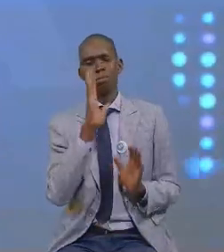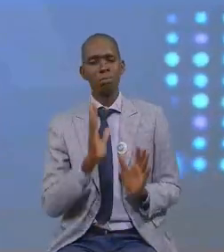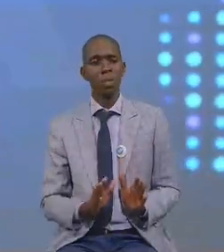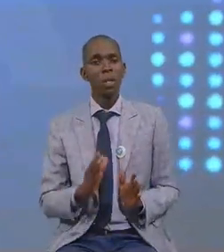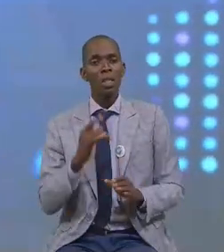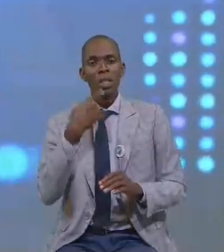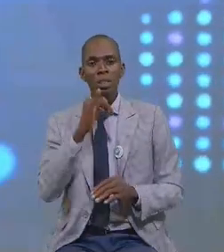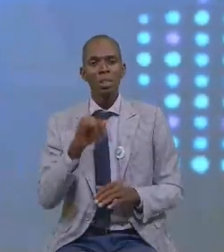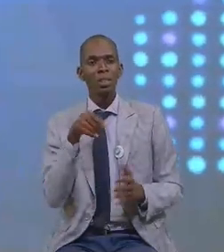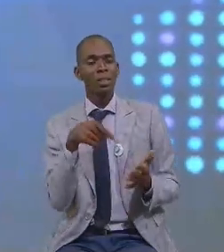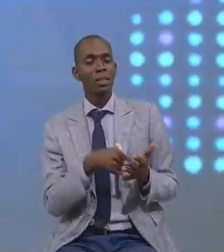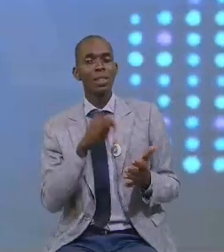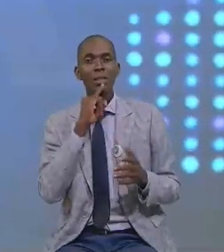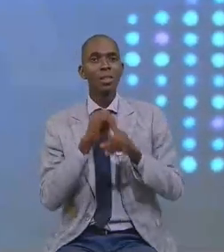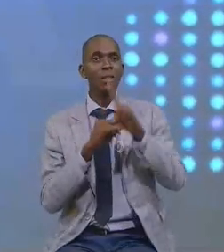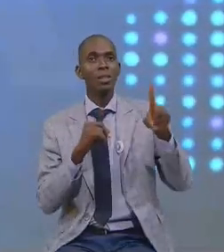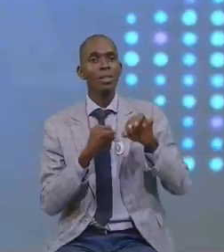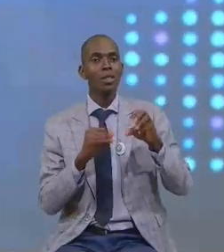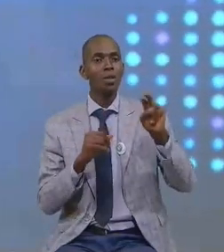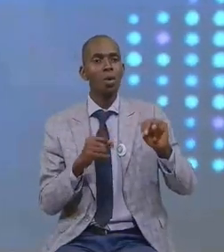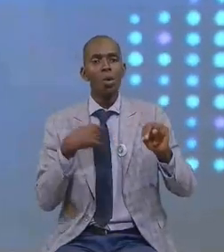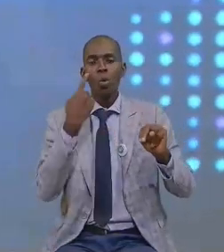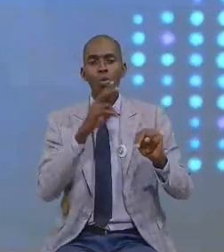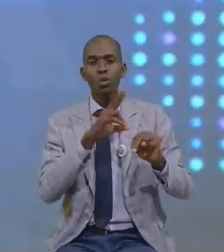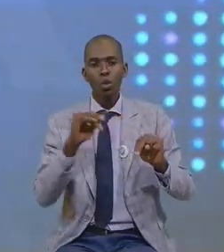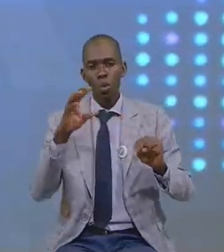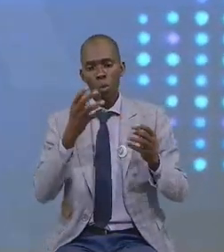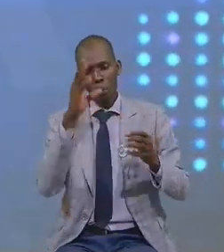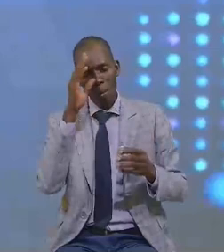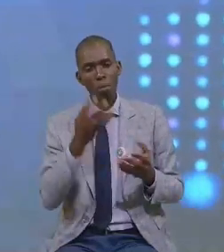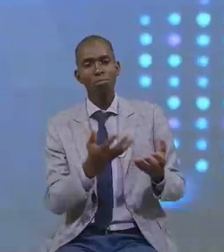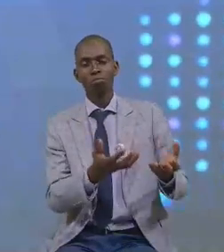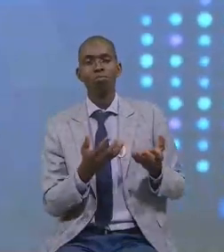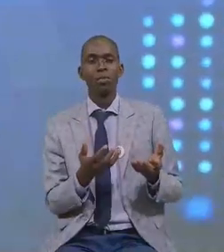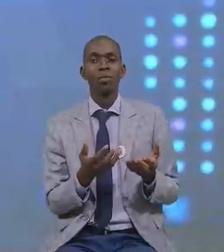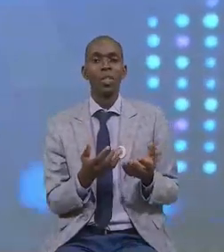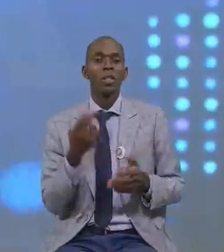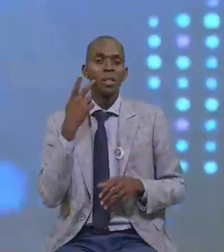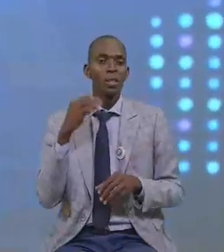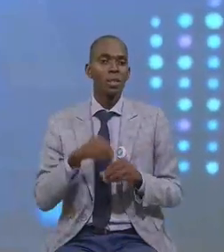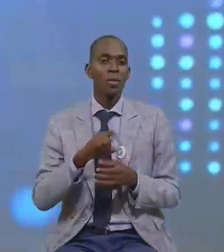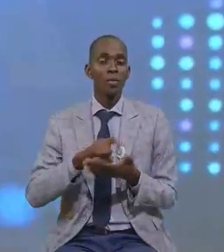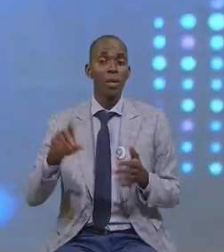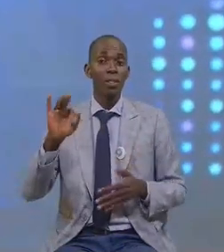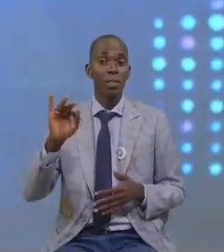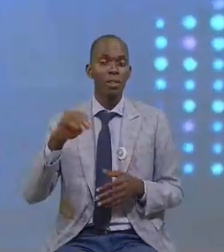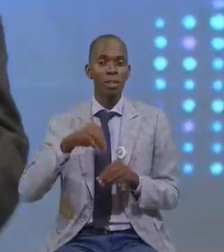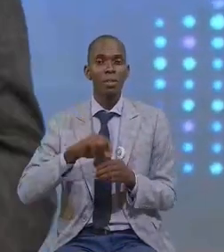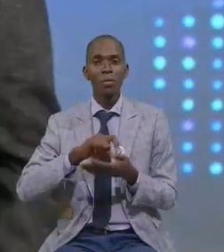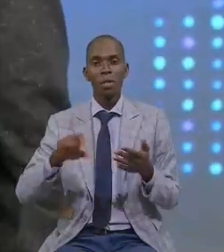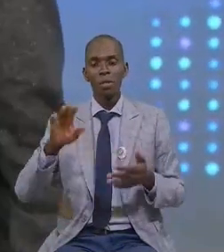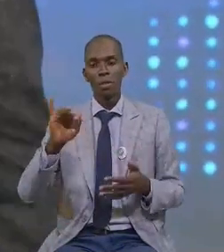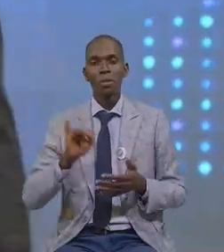C'est Sion dont nul ne prend souci. Voilà le verset 19.